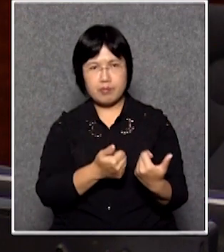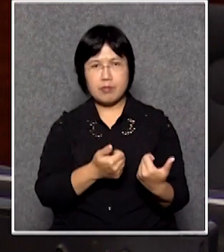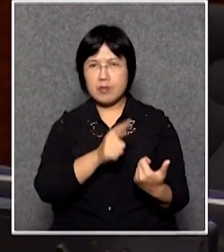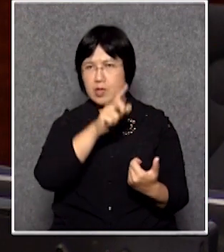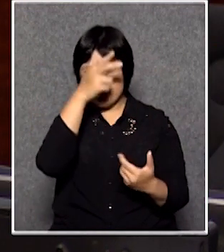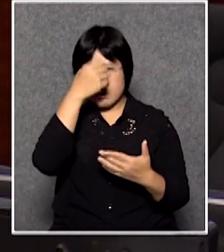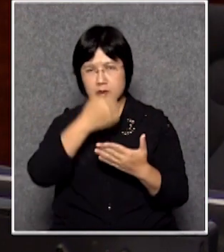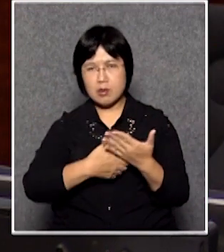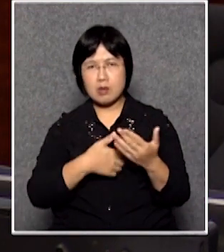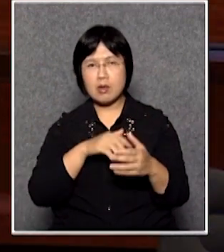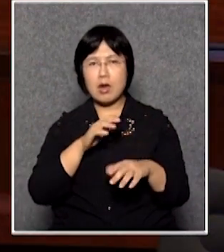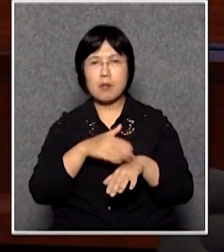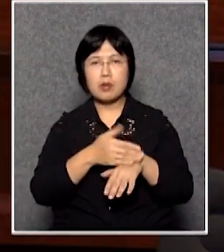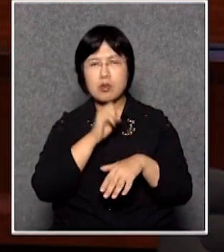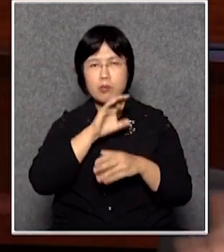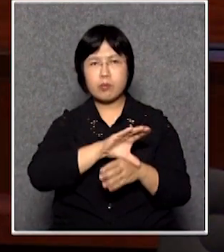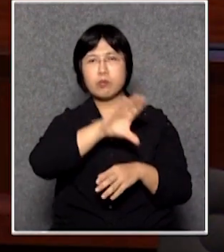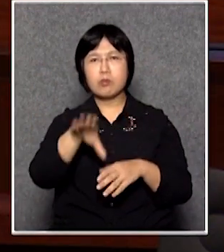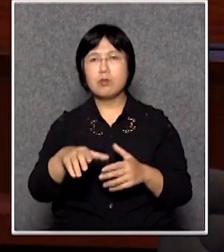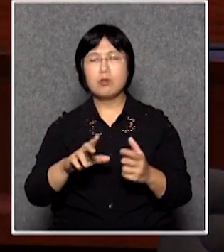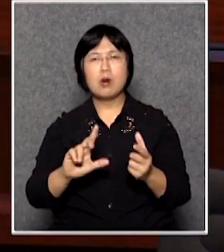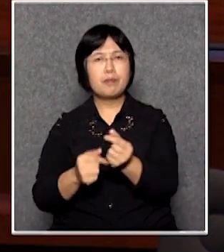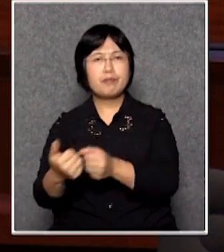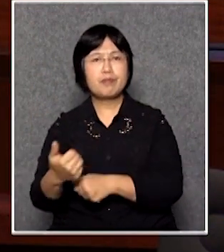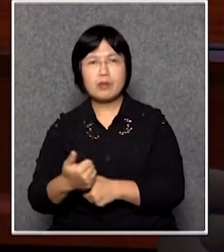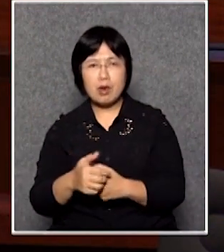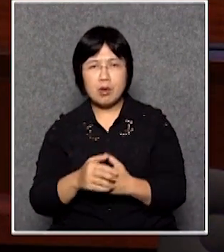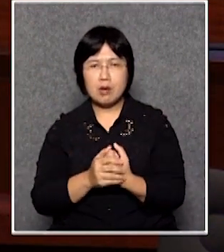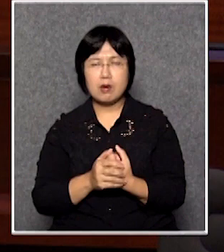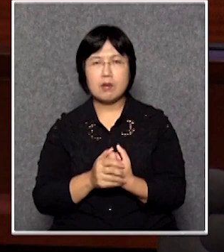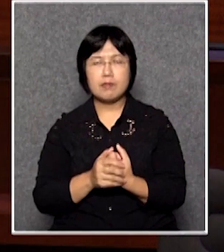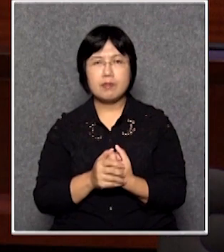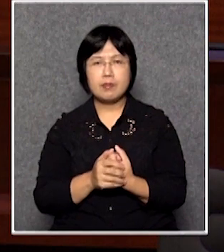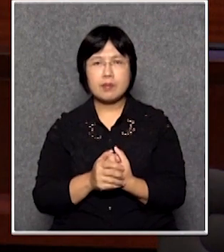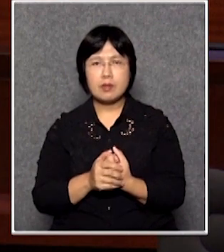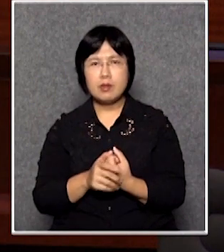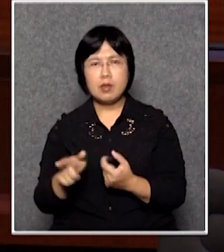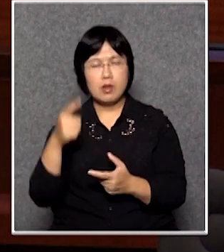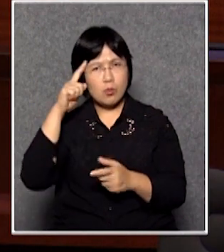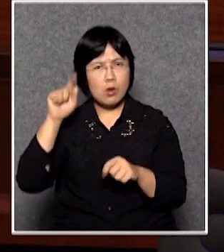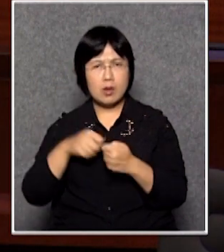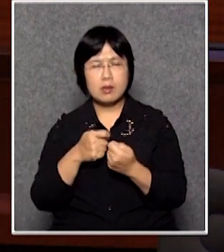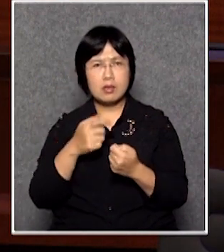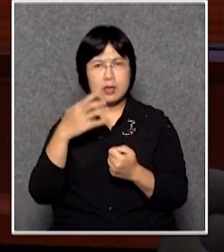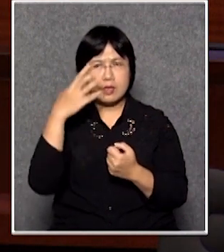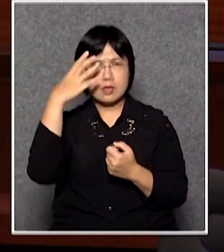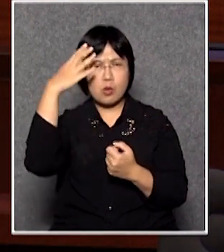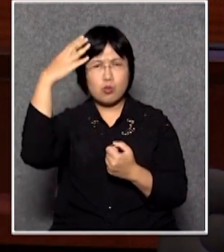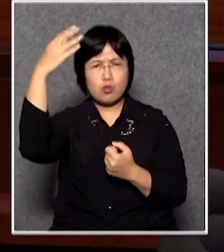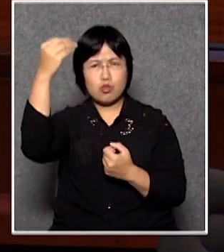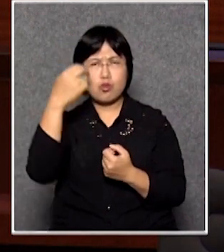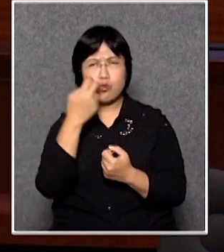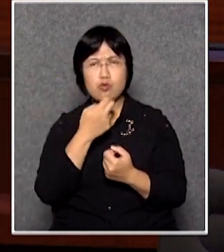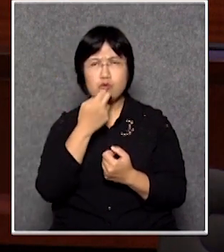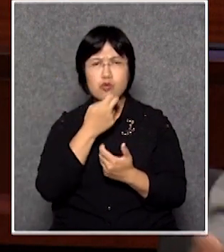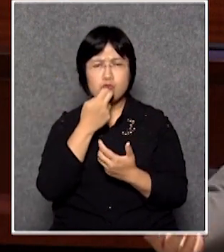策將我剛才講的那些東西套下去全部都適用的。你們是習慣了用一些抽象語詞，抽象